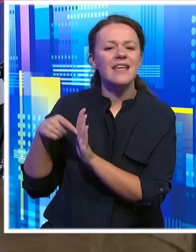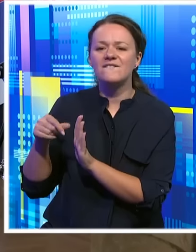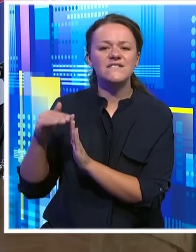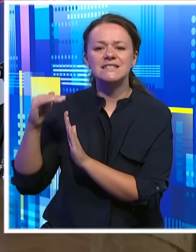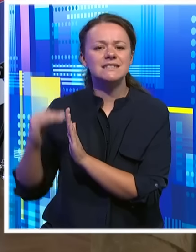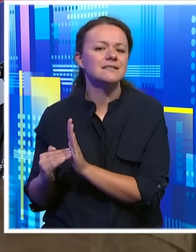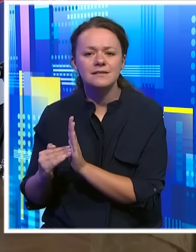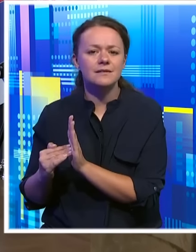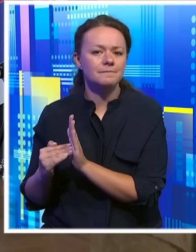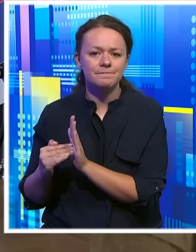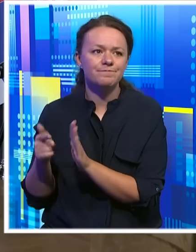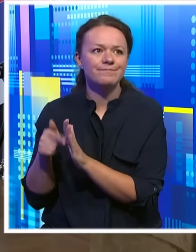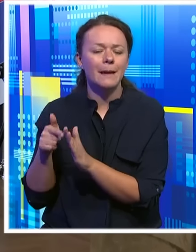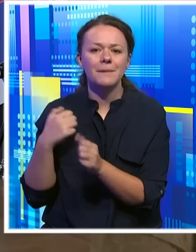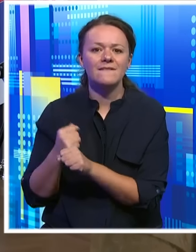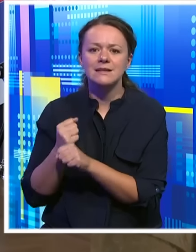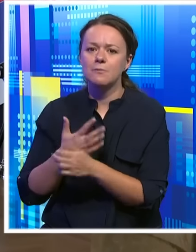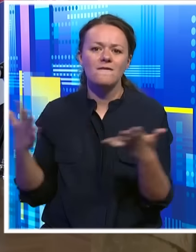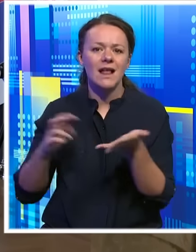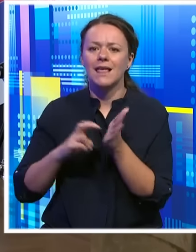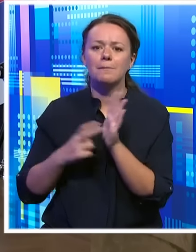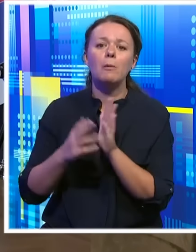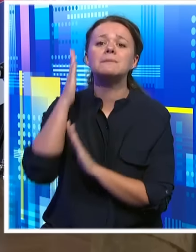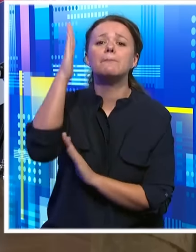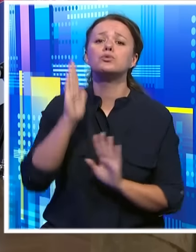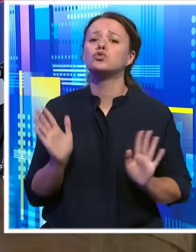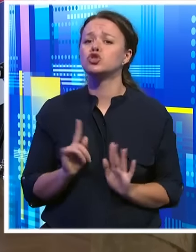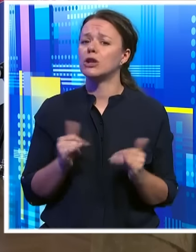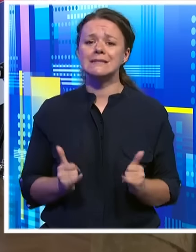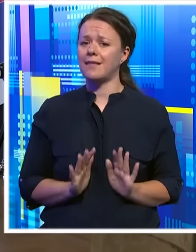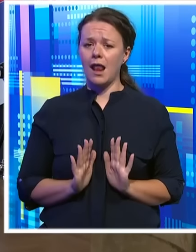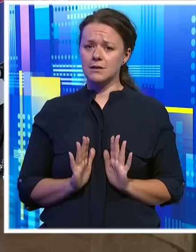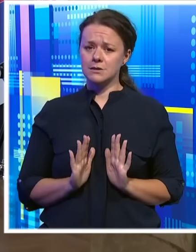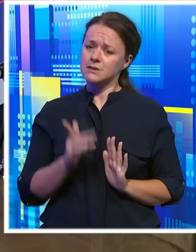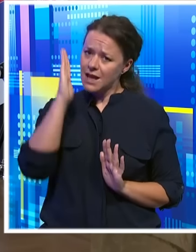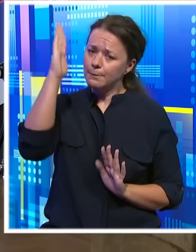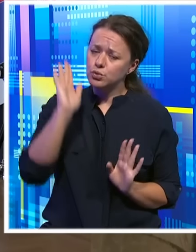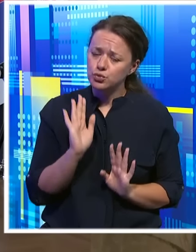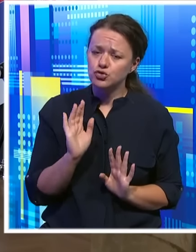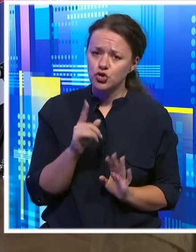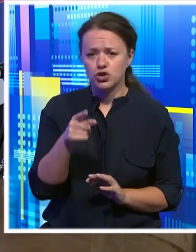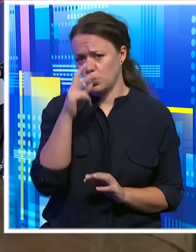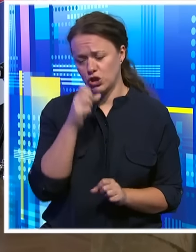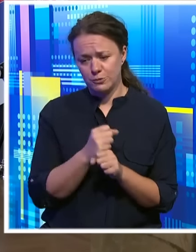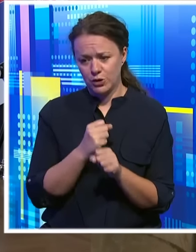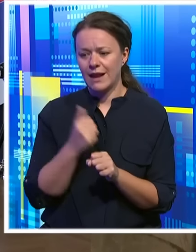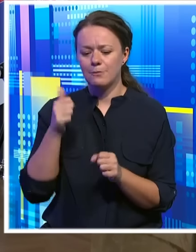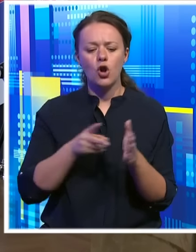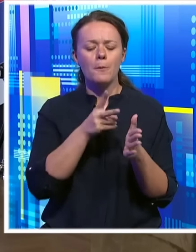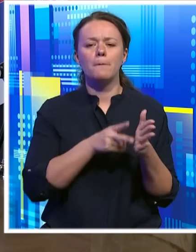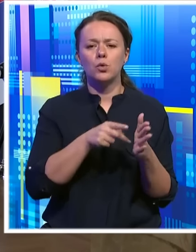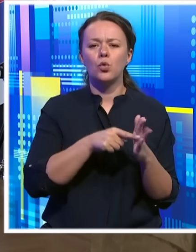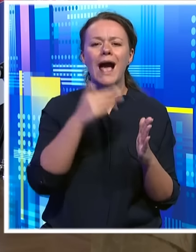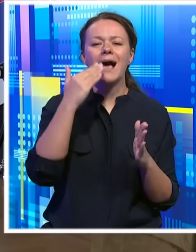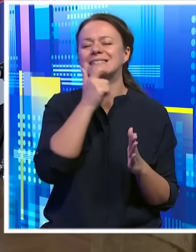Mi smo time sebi napravili veliki problem za budućnost, ne za danas. I to nećemo da radimo. Mi pregovaramo, pogledajte, ovo je pruga od Pančeva, to je